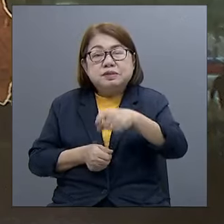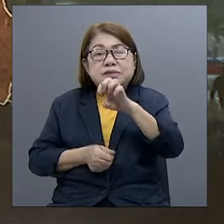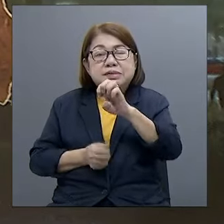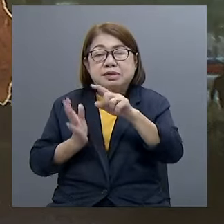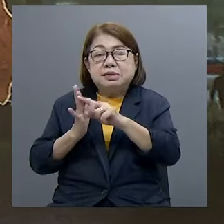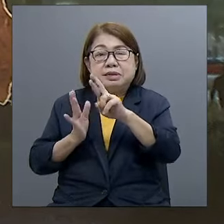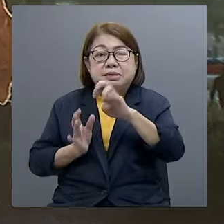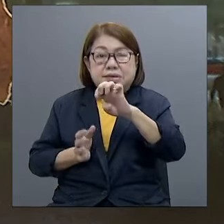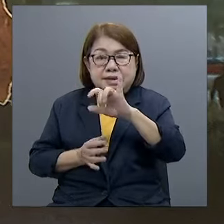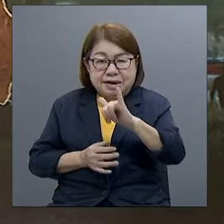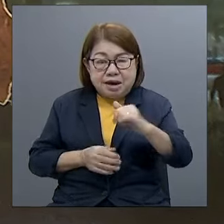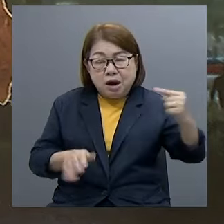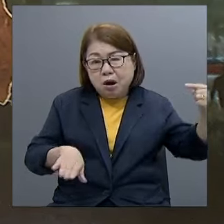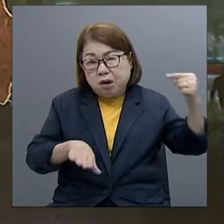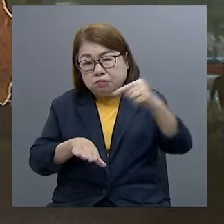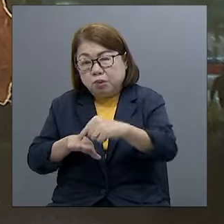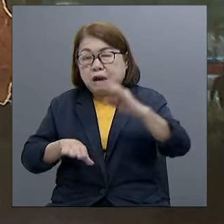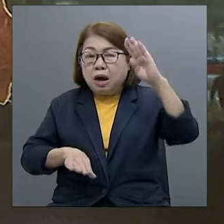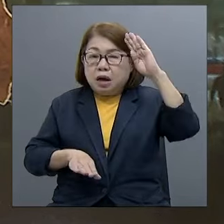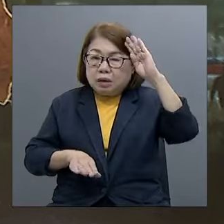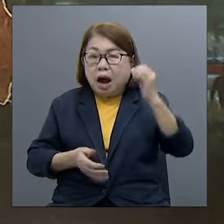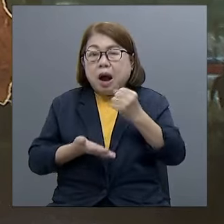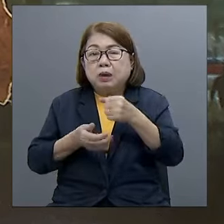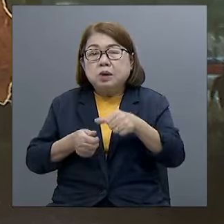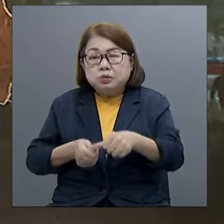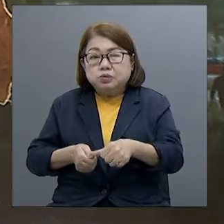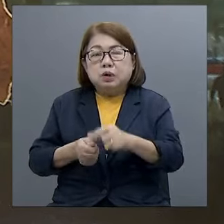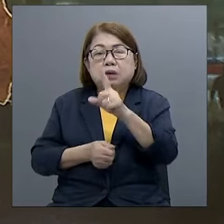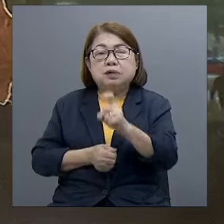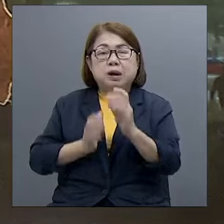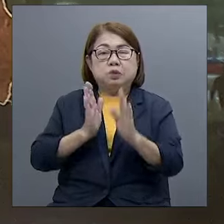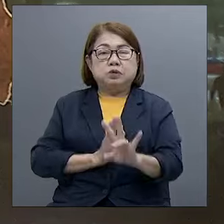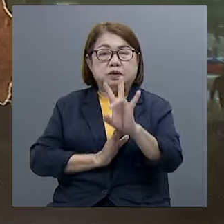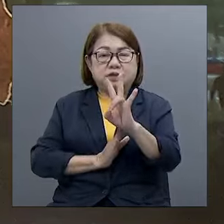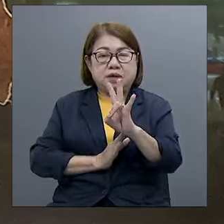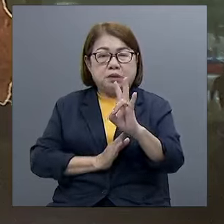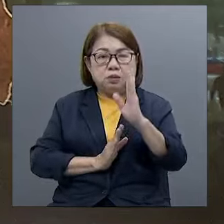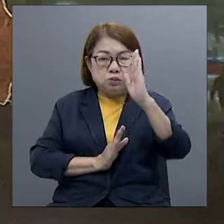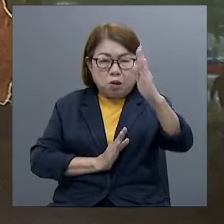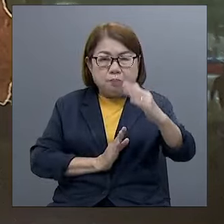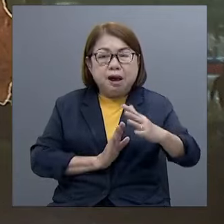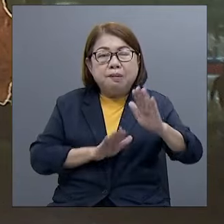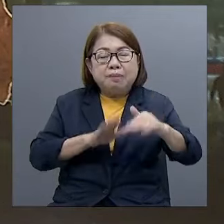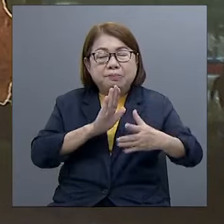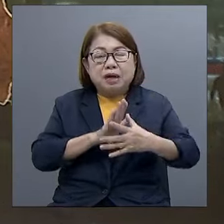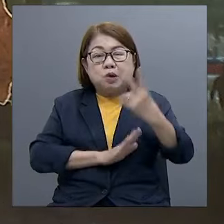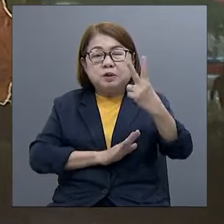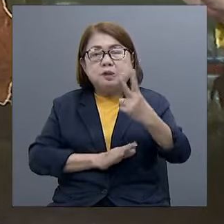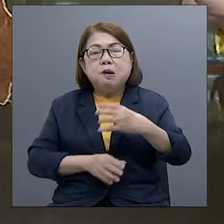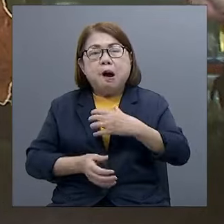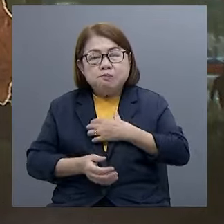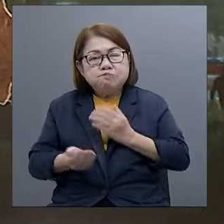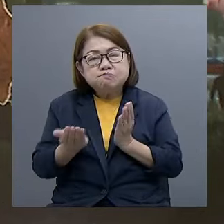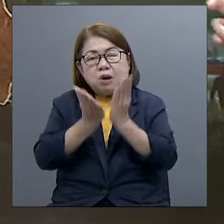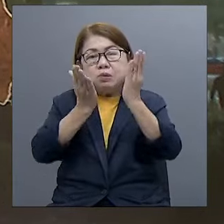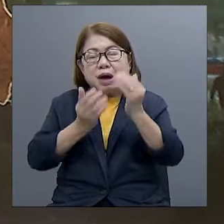ฏิวัติอิหร่านเสียชีวิต7นายต่อจากนั้นหลังจากนั้น2สัปดาห์ค่ะอิหร่านเอาคืนด้วยการส่งโดรน